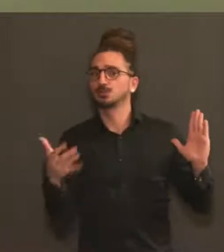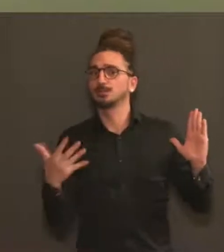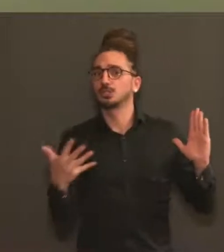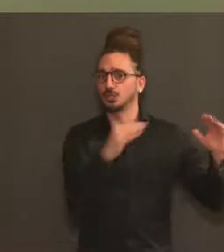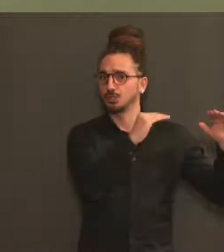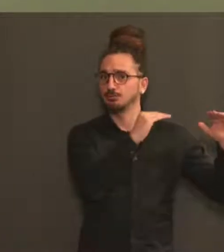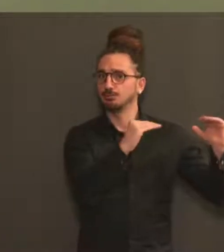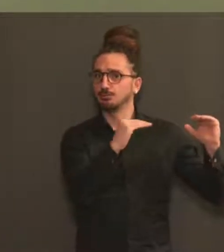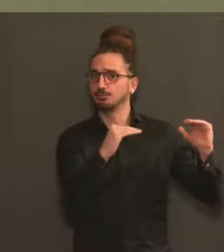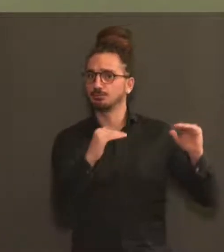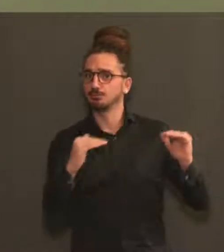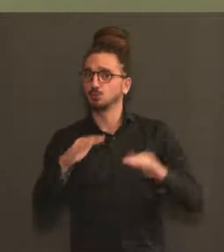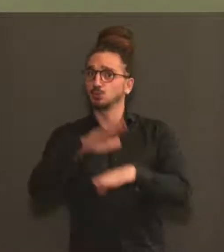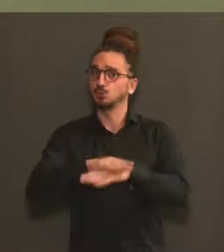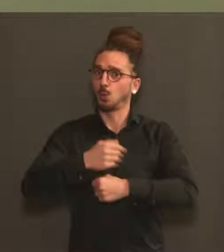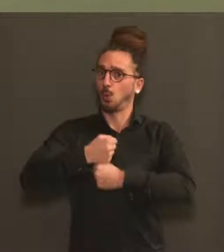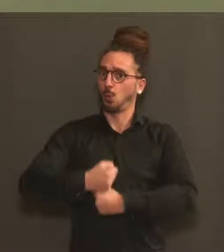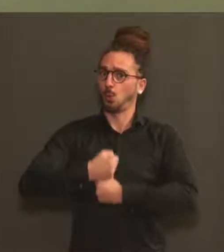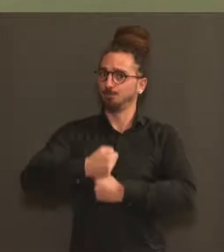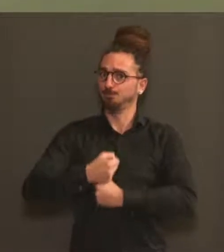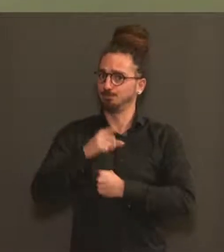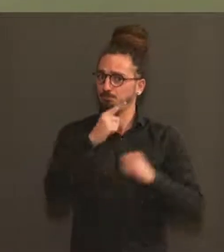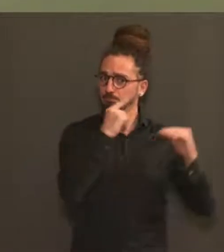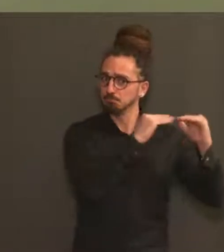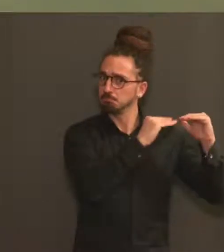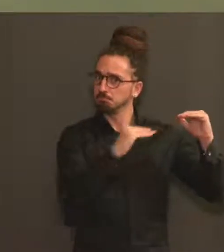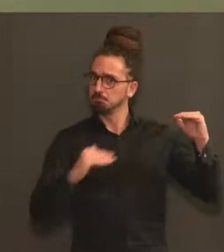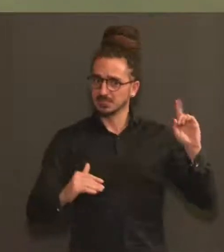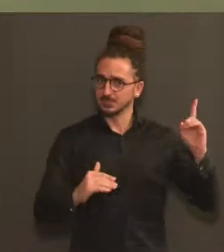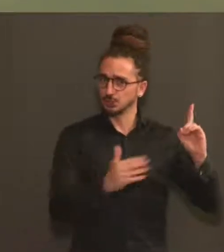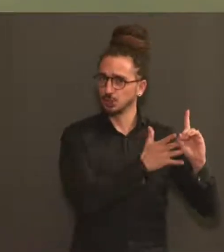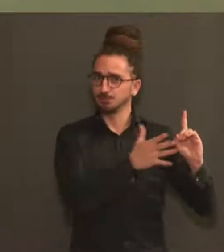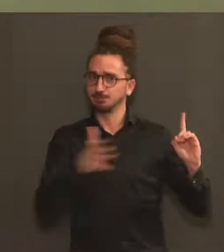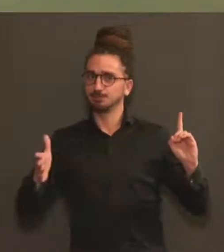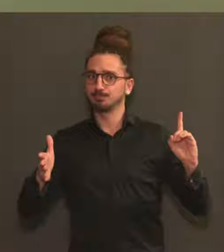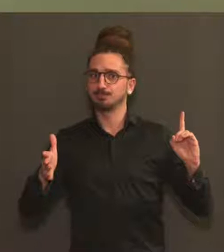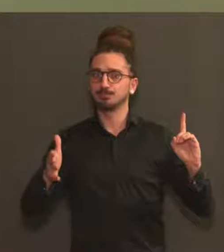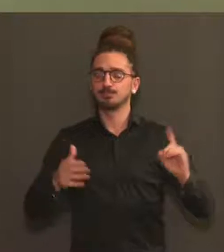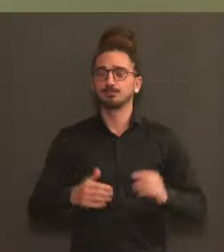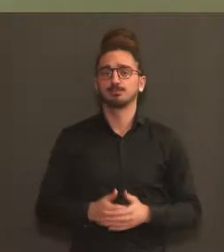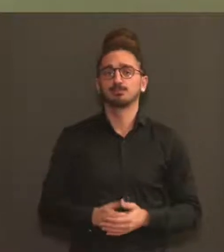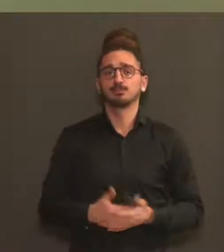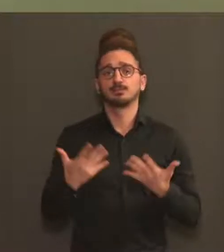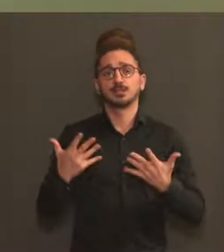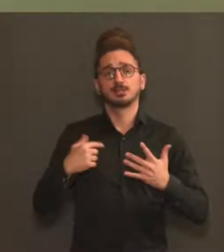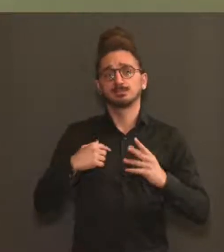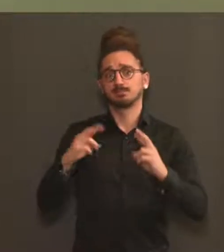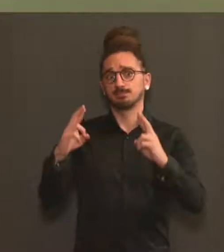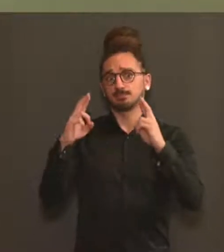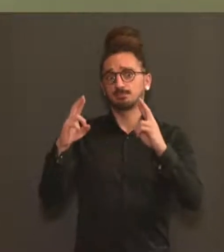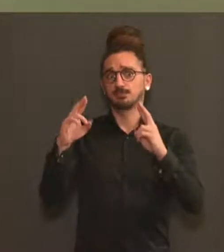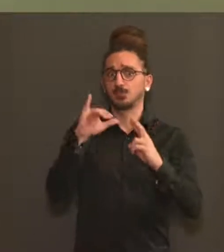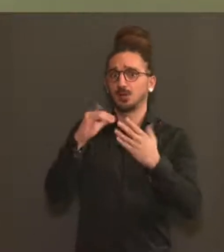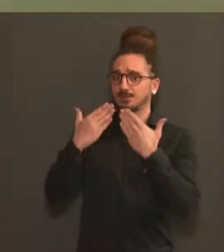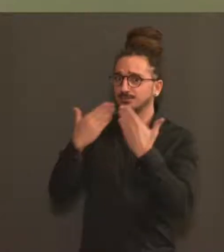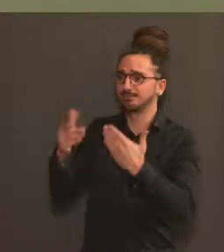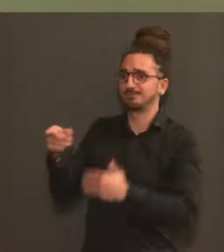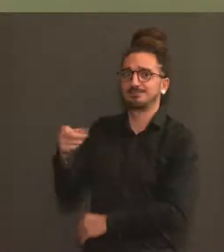sont hospitalisés et on peut bien sûr espérer voir là un marqueur de l'impact précoce de la